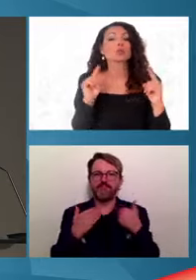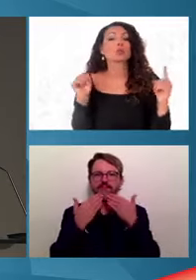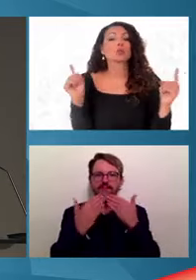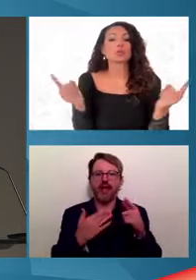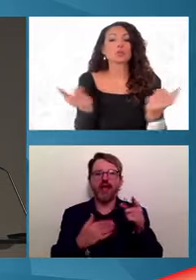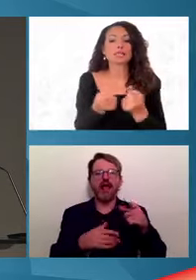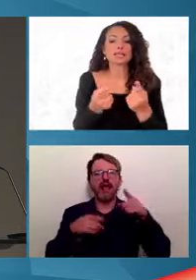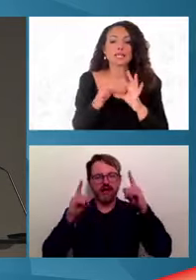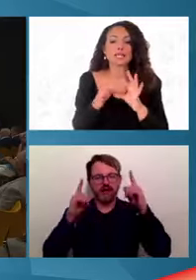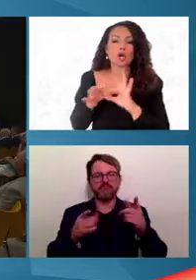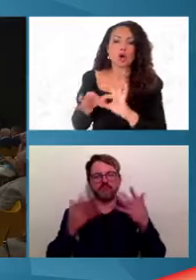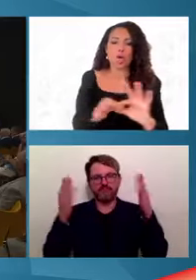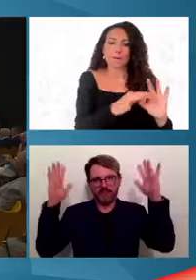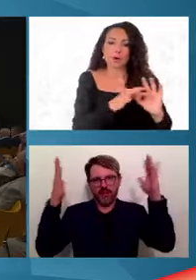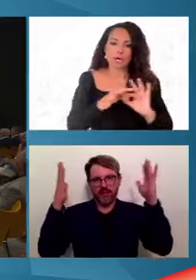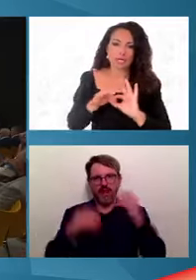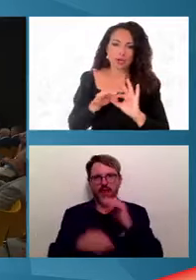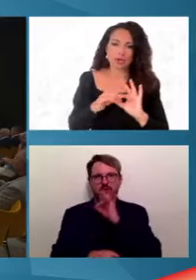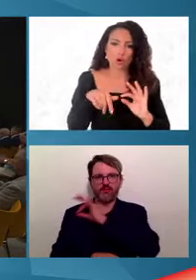Applaus verdient.